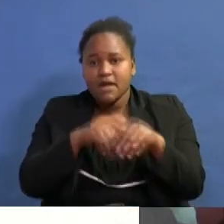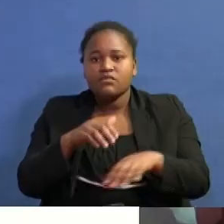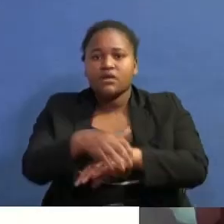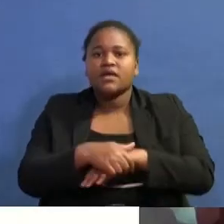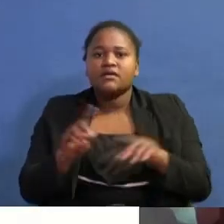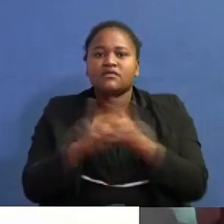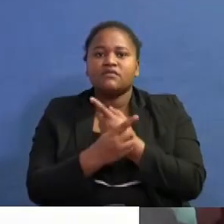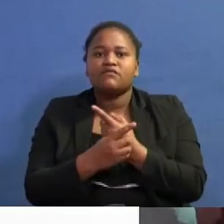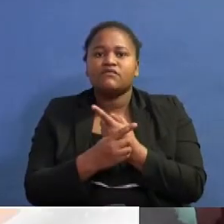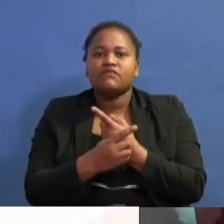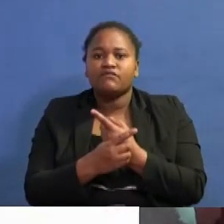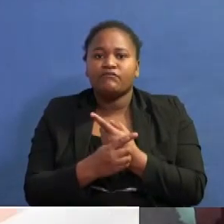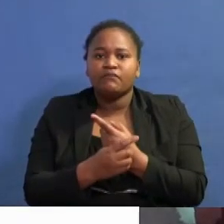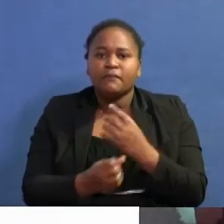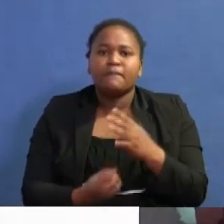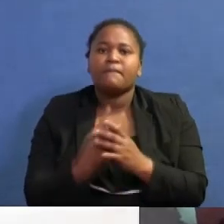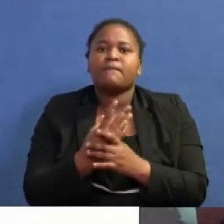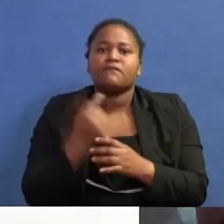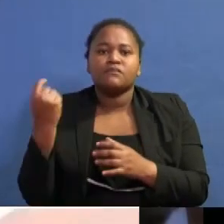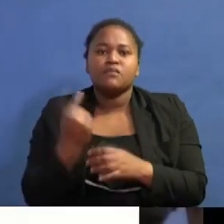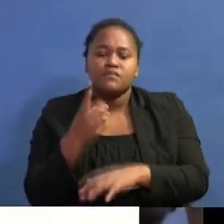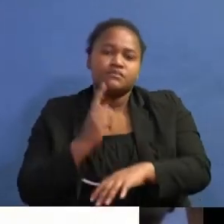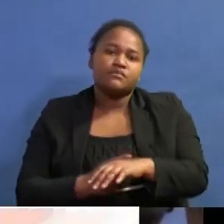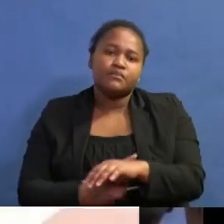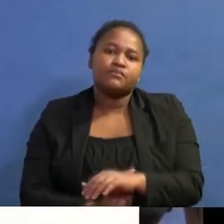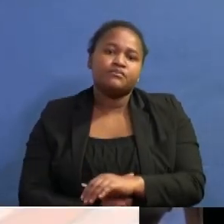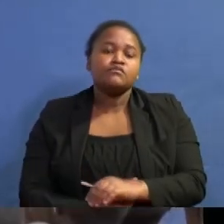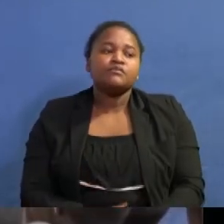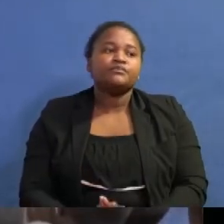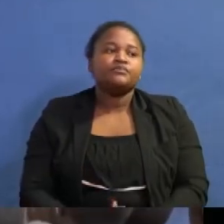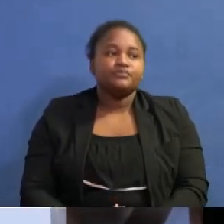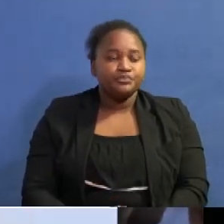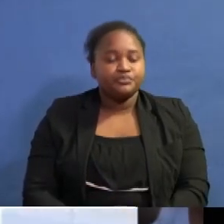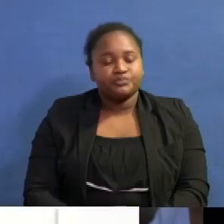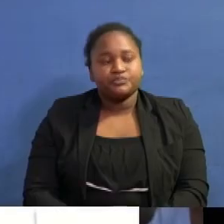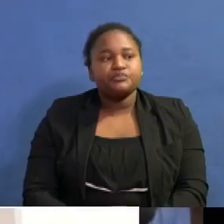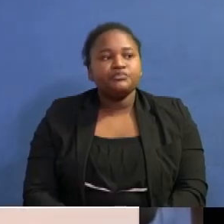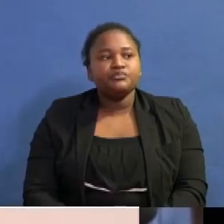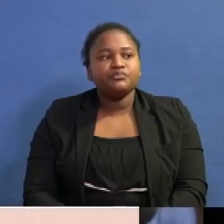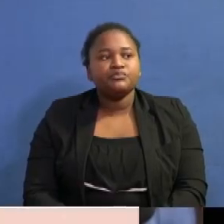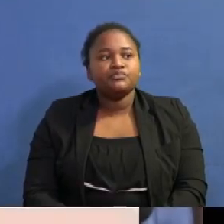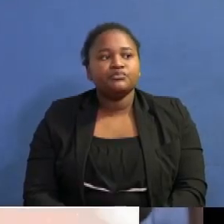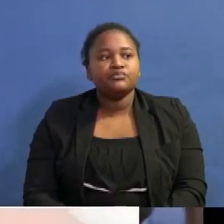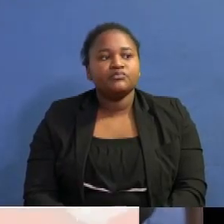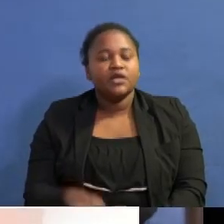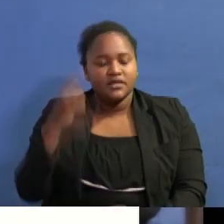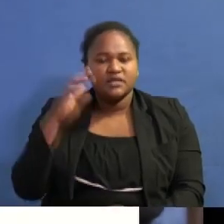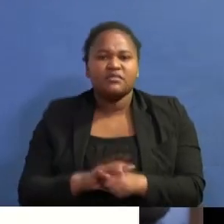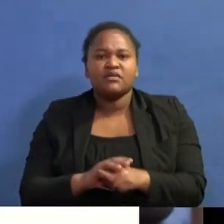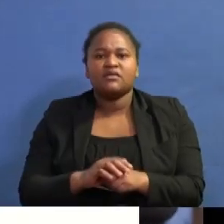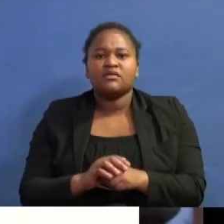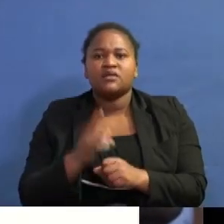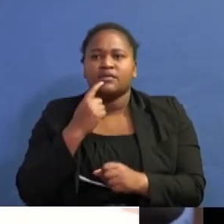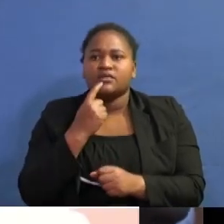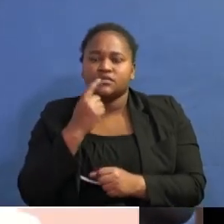mazao tofauti na kupata mavuno mengi kila wakati. Mbea sokoni, si ni kweli wananchi? Nafikiri sina mengi ya kusema, bali